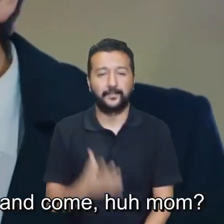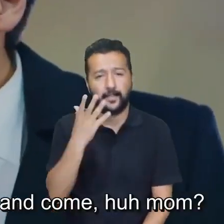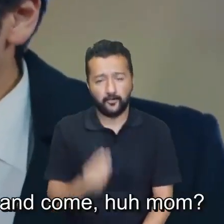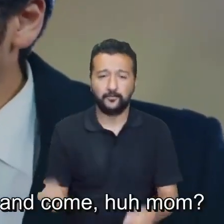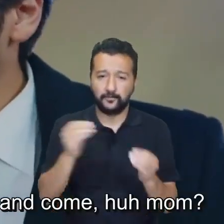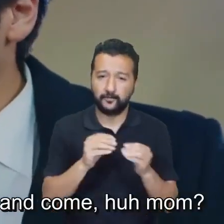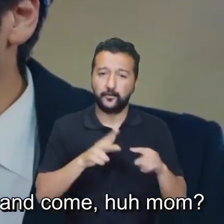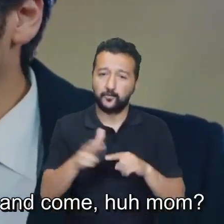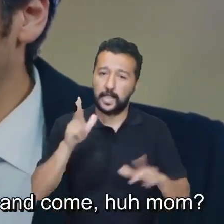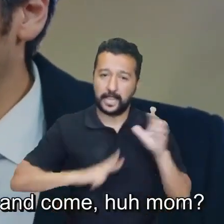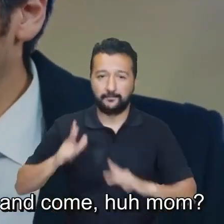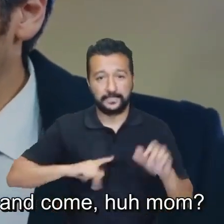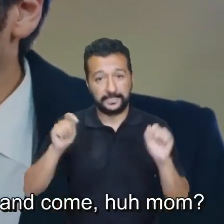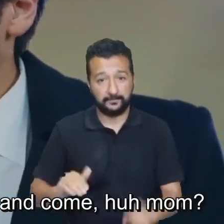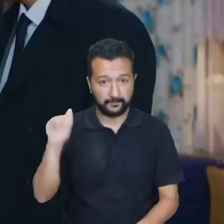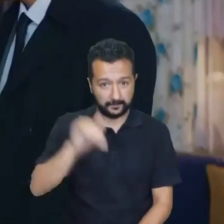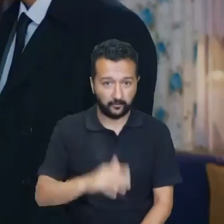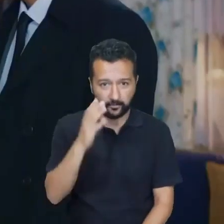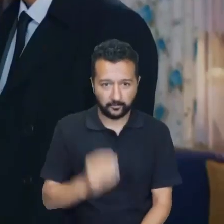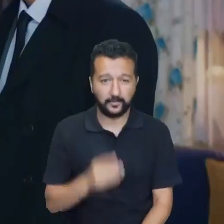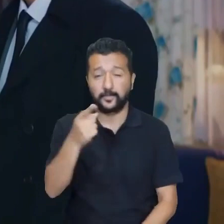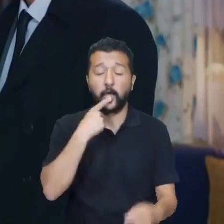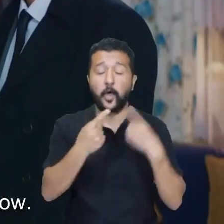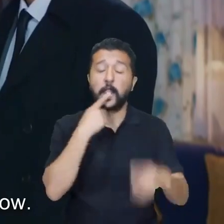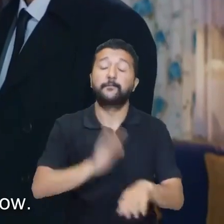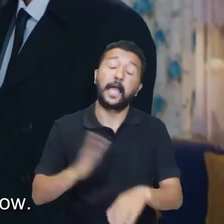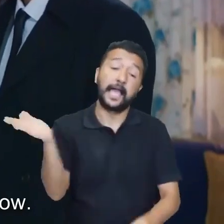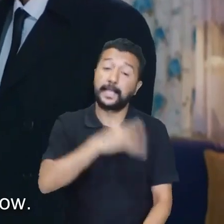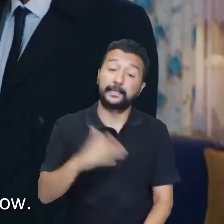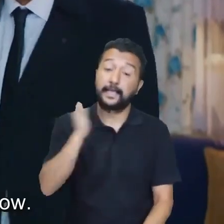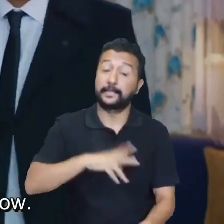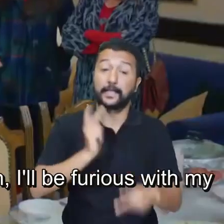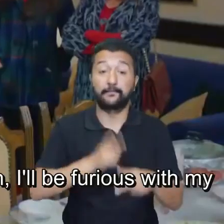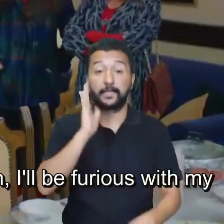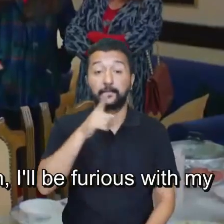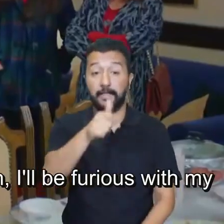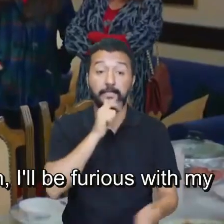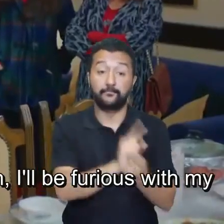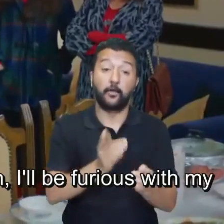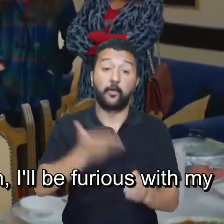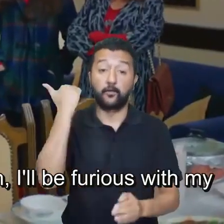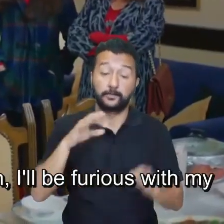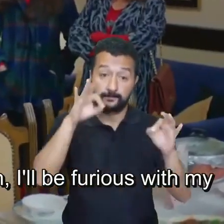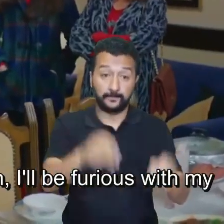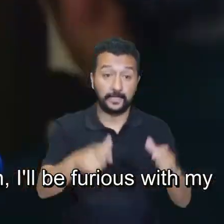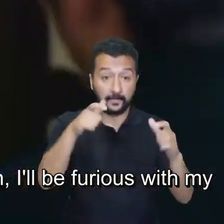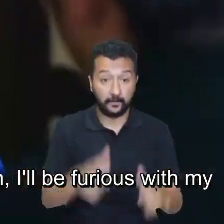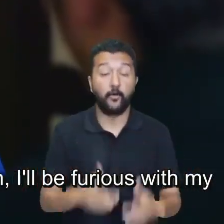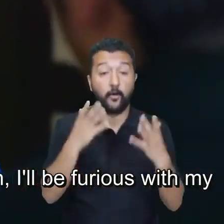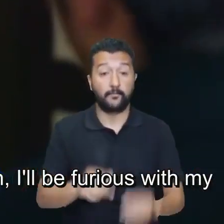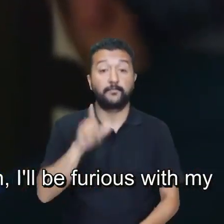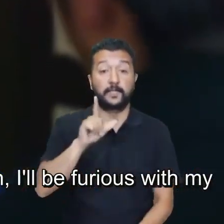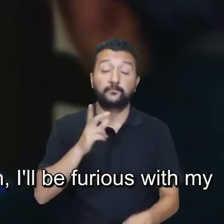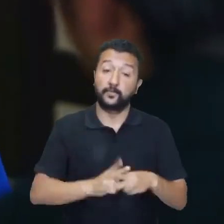Oldu olacak, bir de sünnet kıyafetlerimi giyip geleyim ha anneciğim. Çok konuşma sen. Hadi hadi hemen çıkalım. O adamdan önce meydana varmazsak